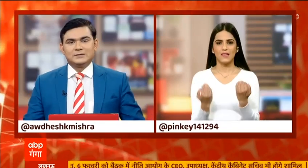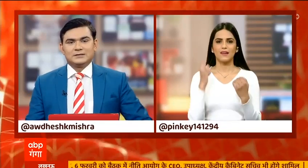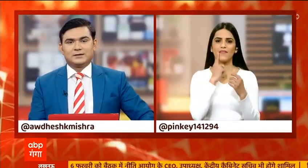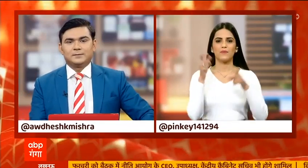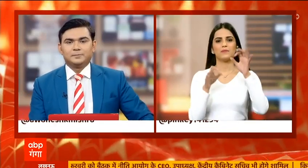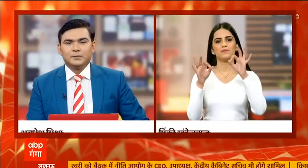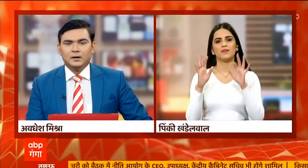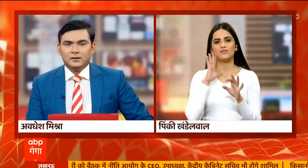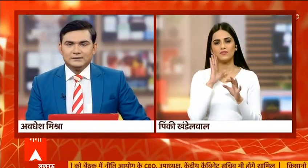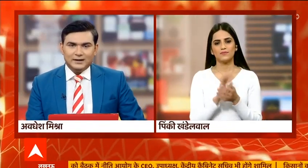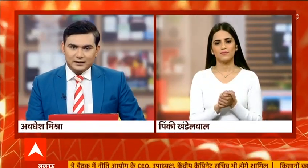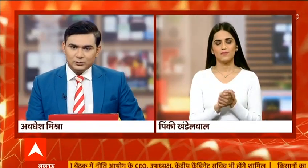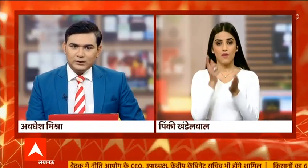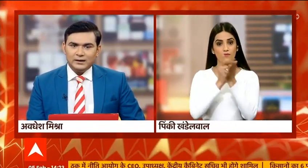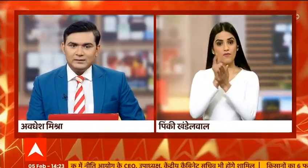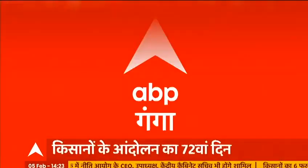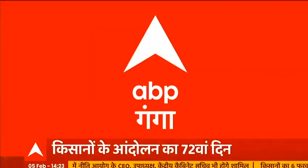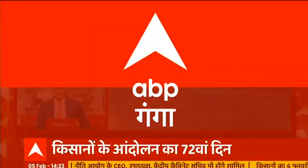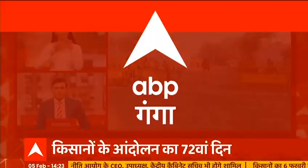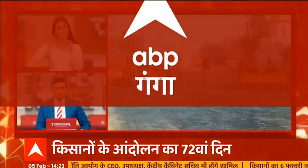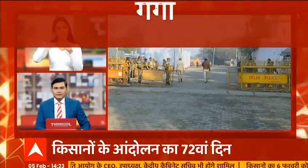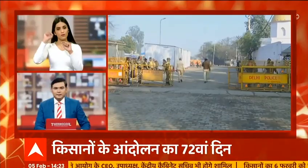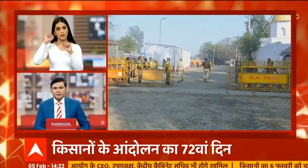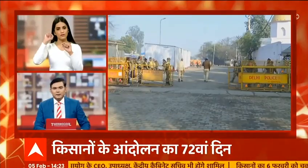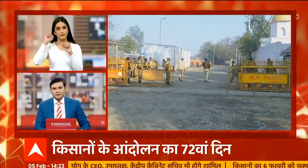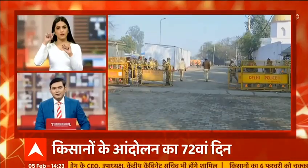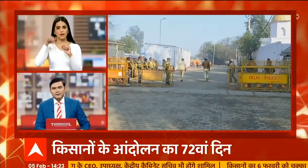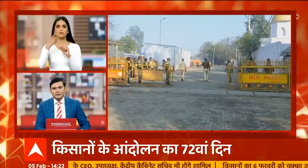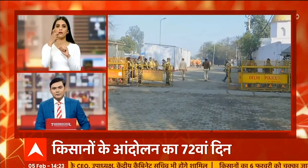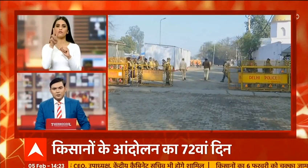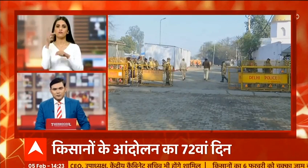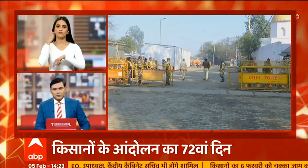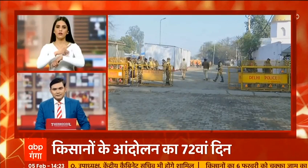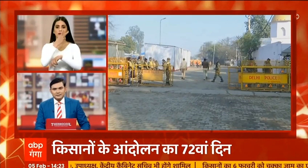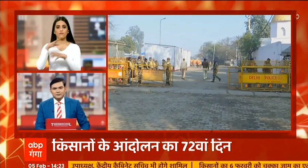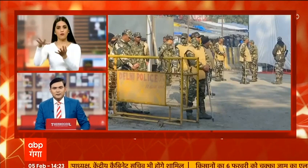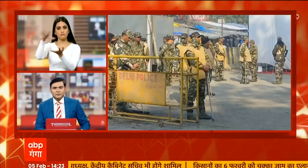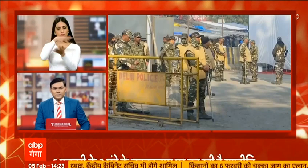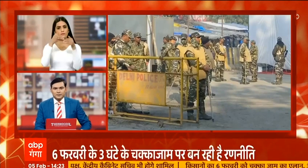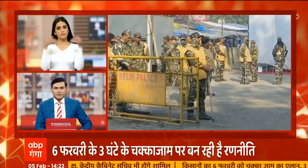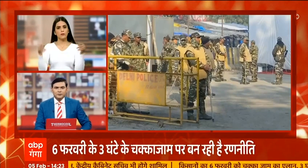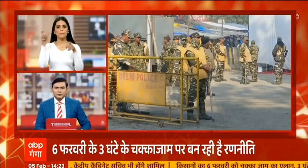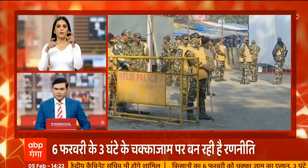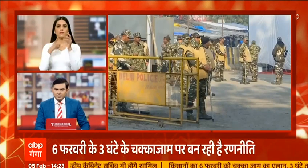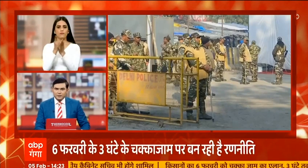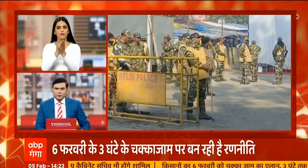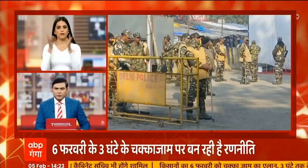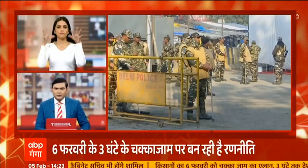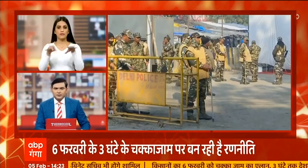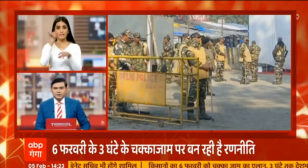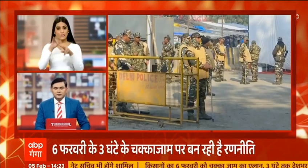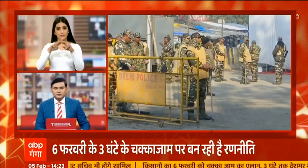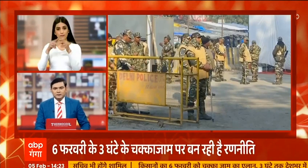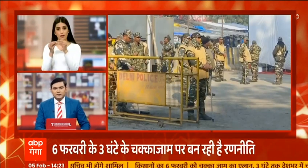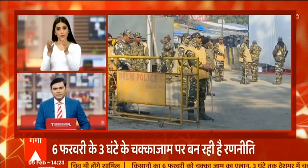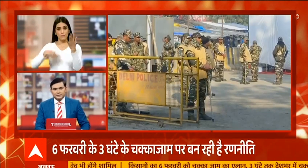मोग बदेश समाचार किसान आंदोलन का आज 22 तर्वा दिन है अलग अलग बॉर्डर पर किसान धरने पर बैठे हैं वहीं 6 परवरी को